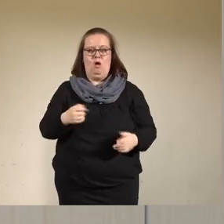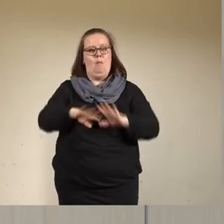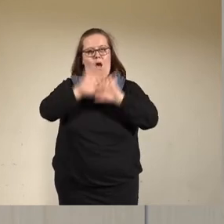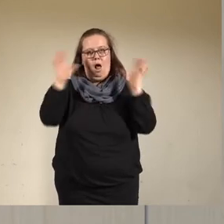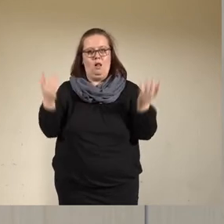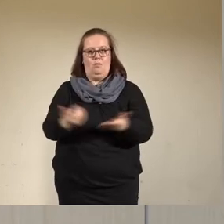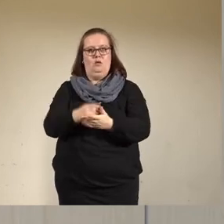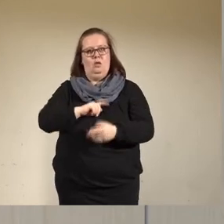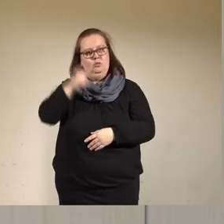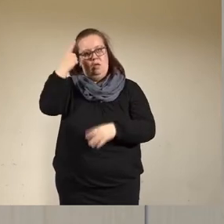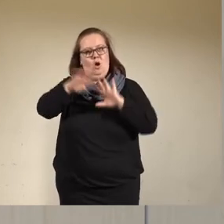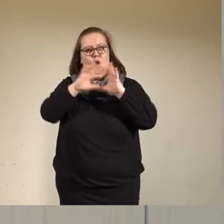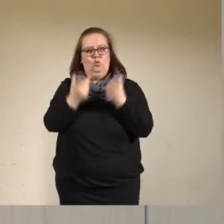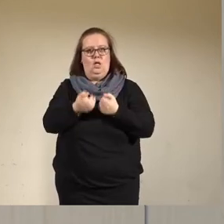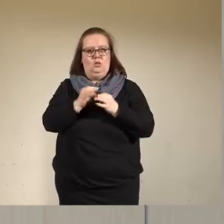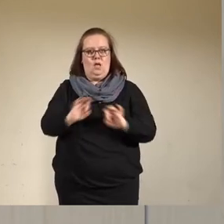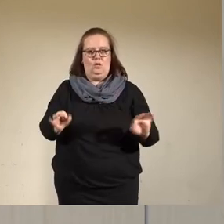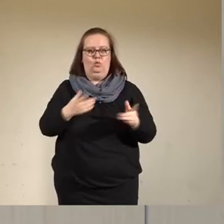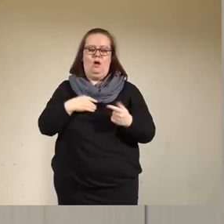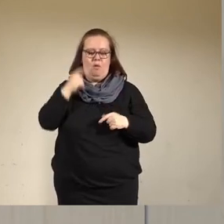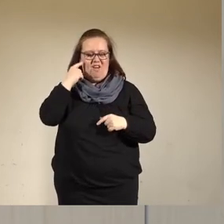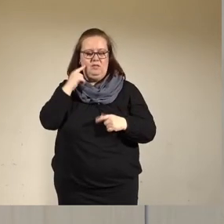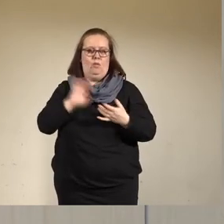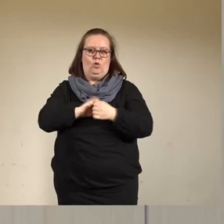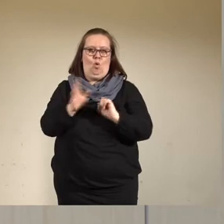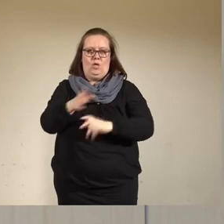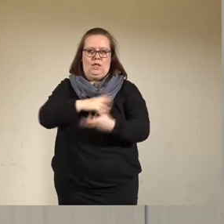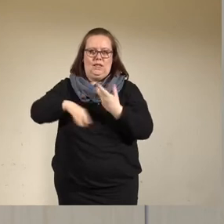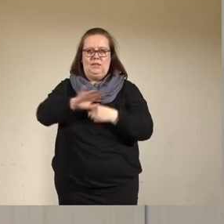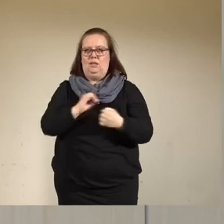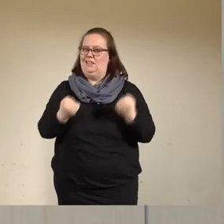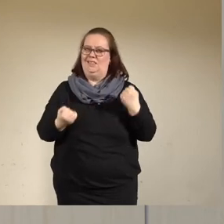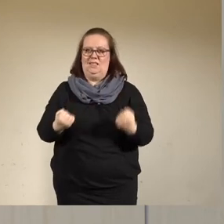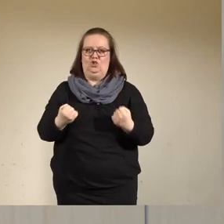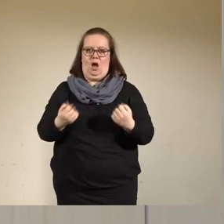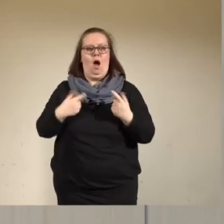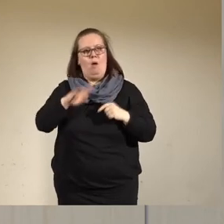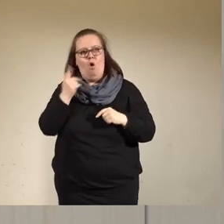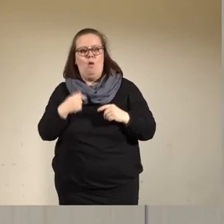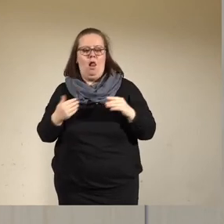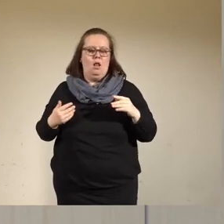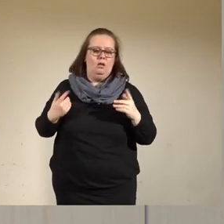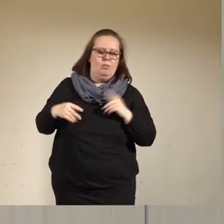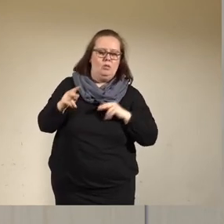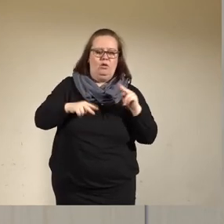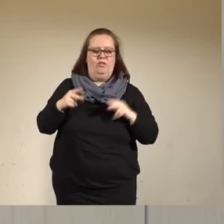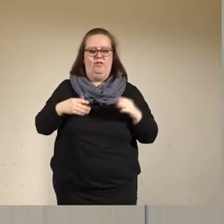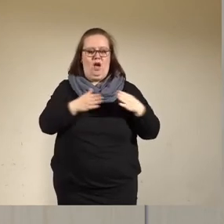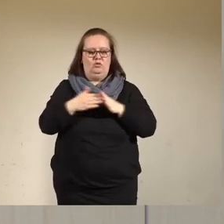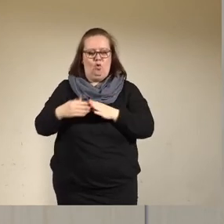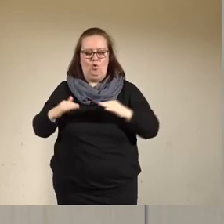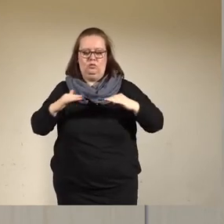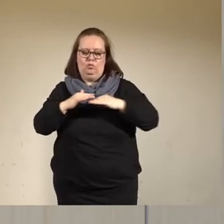in Summe ist das, glaube ich, sehr gut gelungen in einem sehr unsicheren Rahmen und durchaus auch querbeet immer mal andere Überschneidungen zwischen verschiedenen Fraktionen in